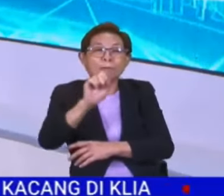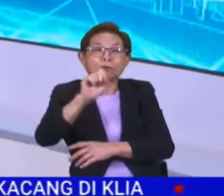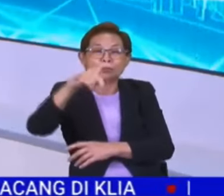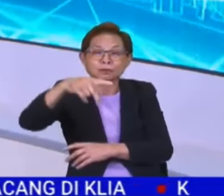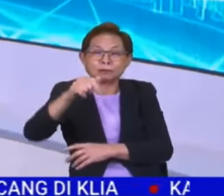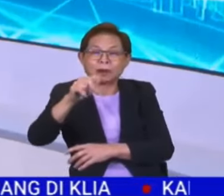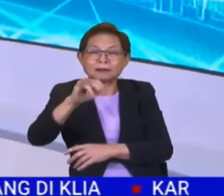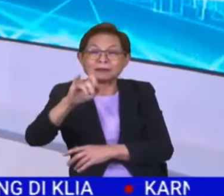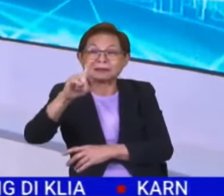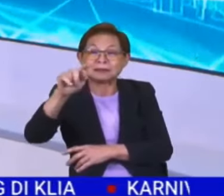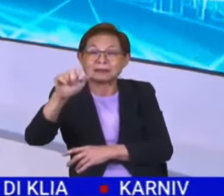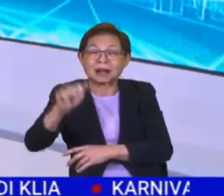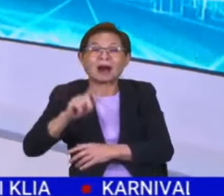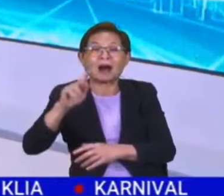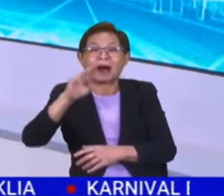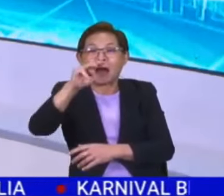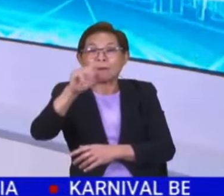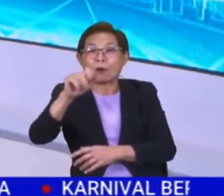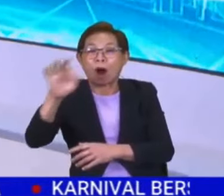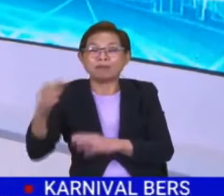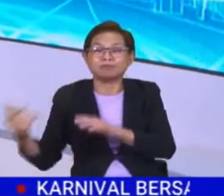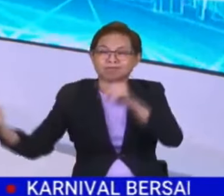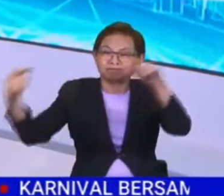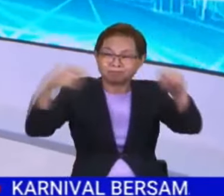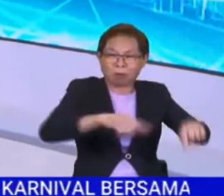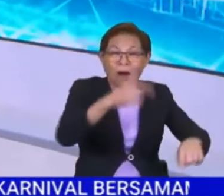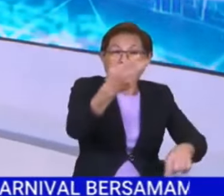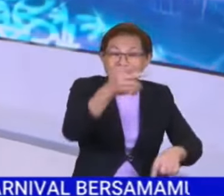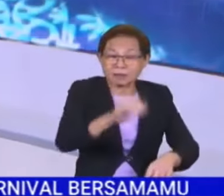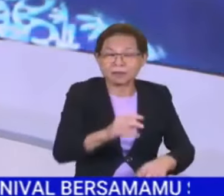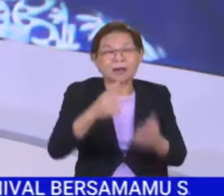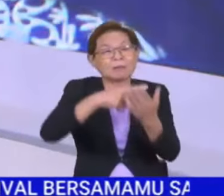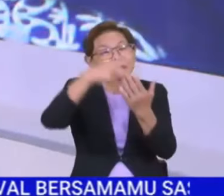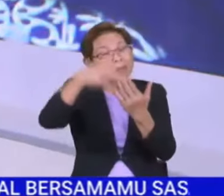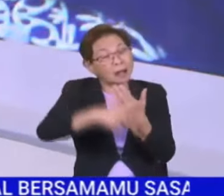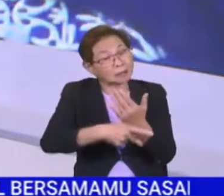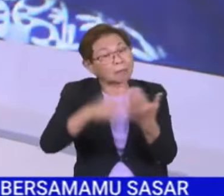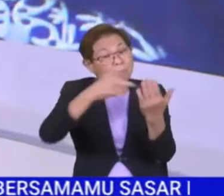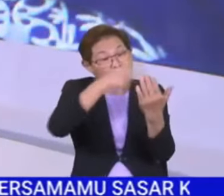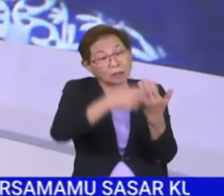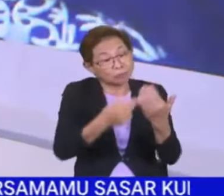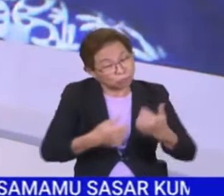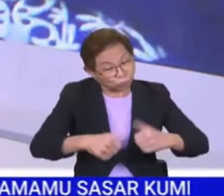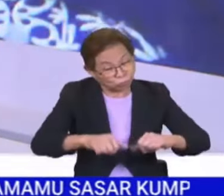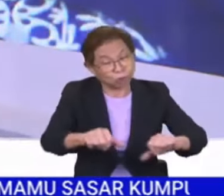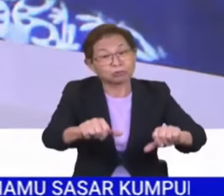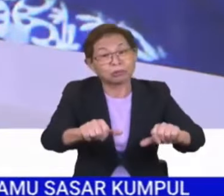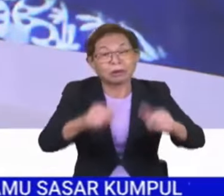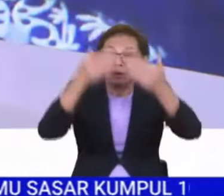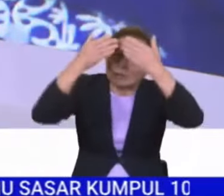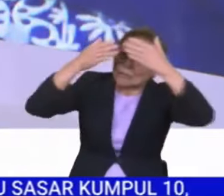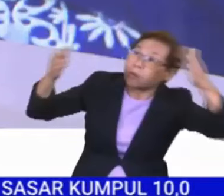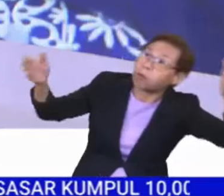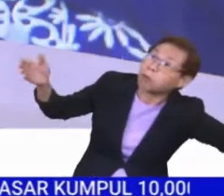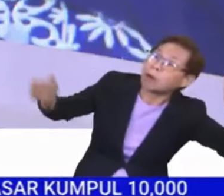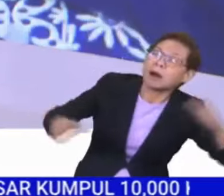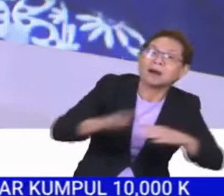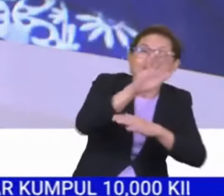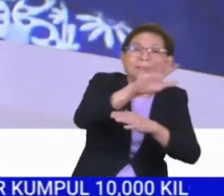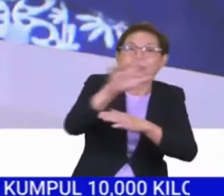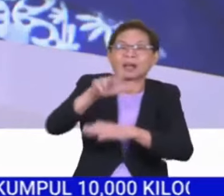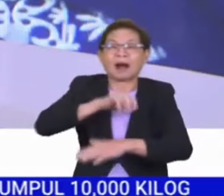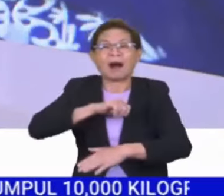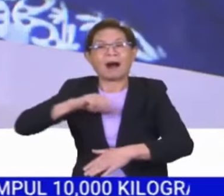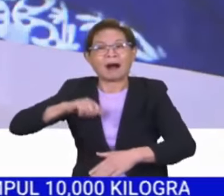ke RTM. Pengerusinya Datuk Seri Datu Akmal Hassan berkata program tersebut secara tidak langsung memberi pendedahan kepada